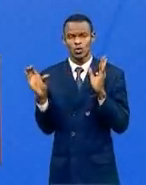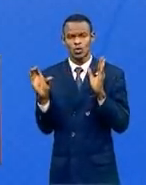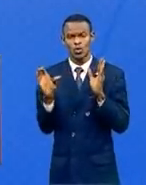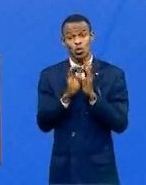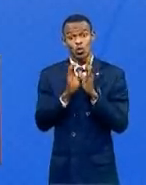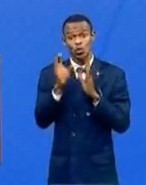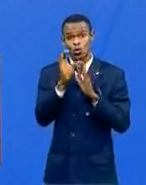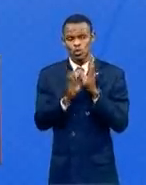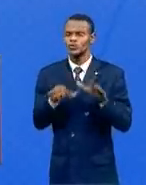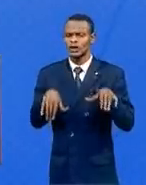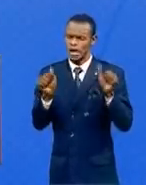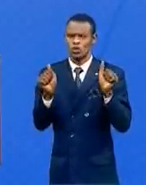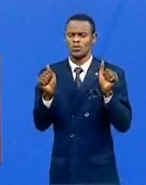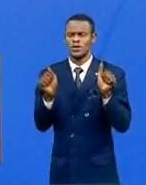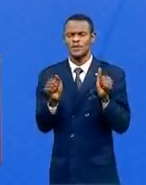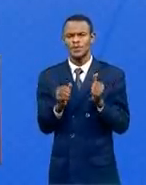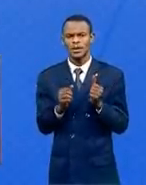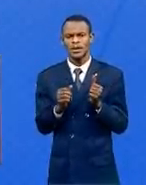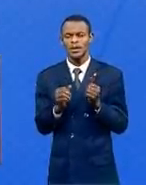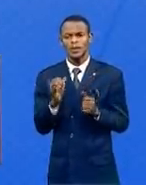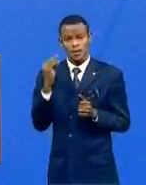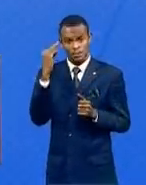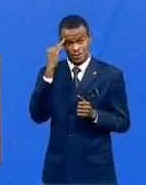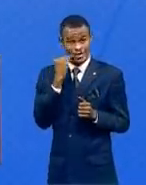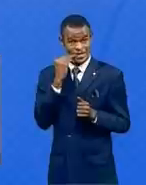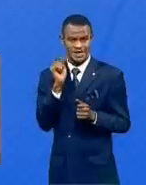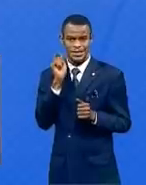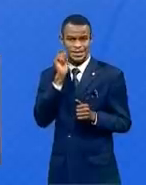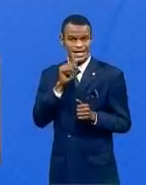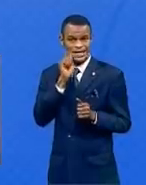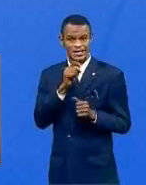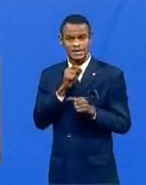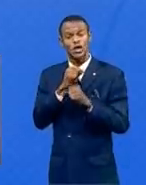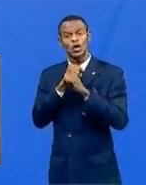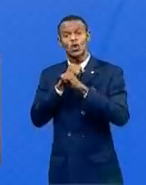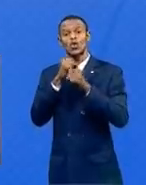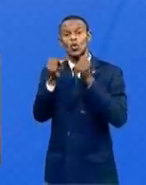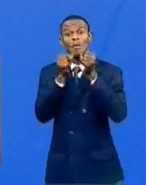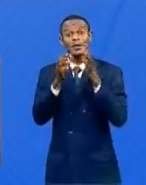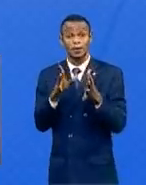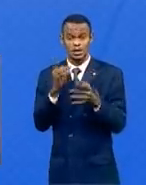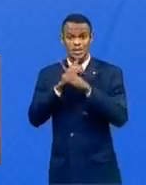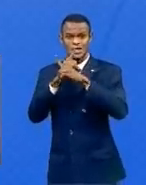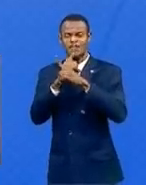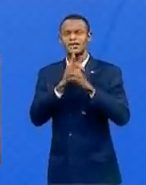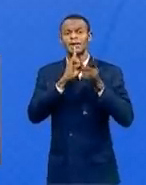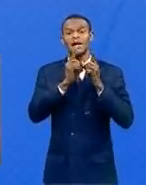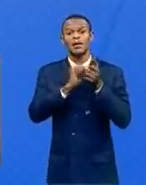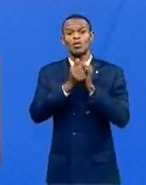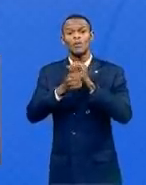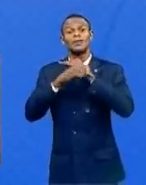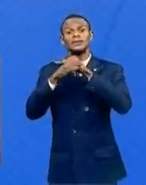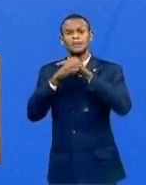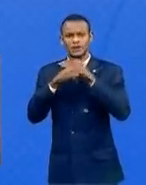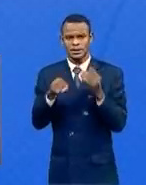le ministre de la Défense nationale et ancien combattant a parlé de la situation sécuritaire dans les différentes zones de défense